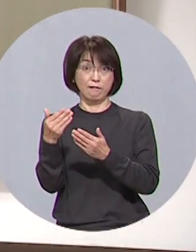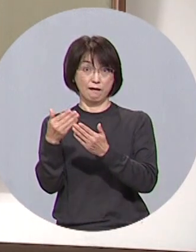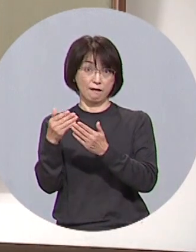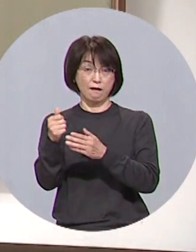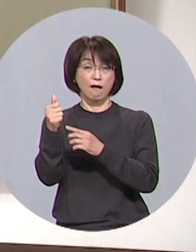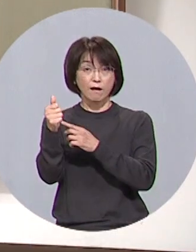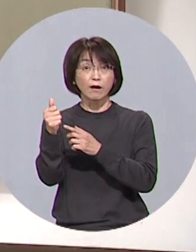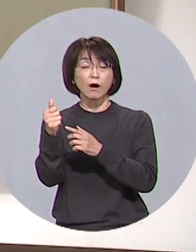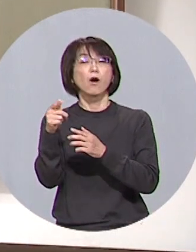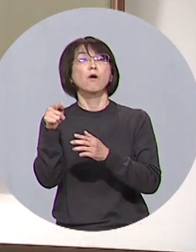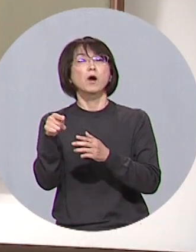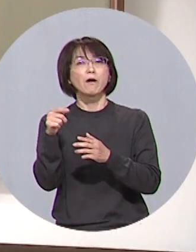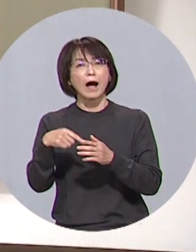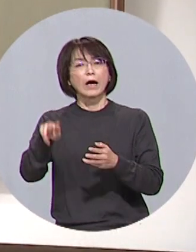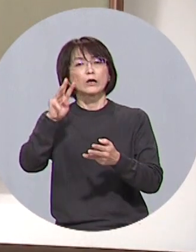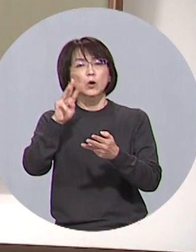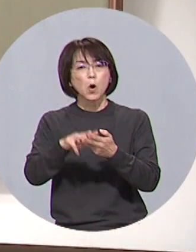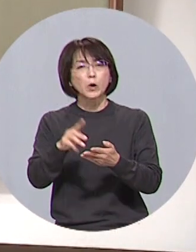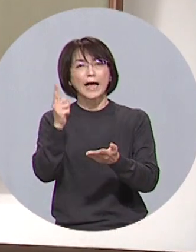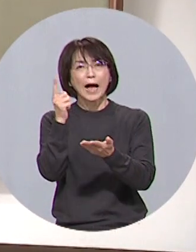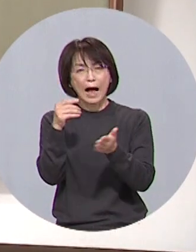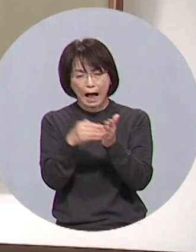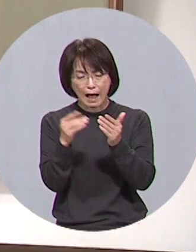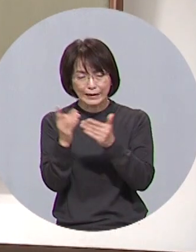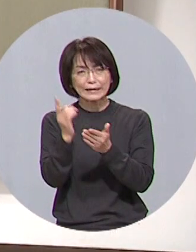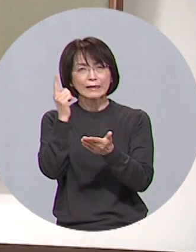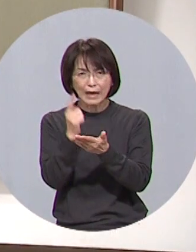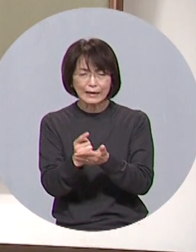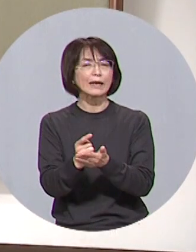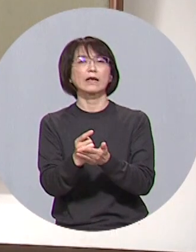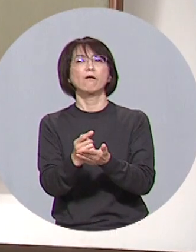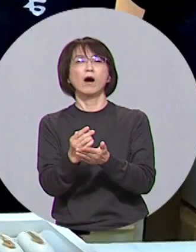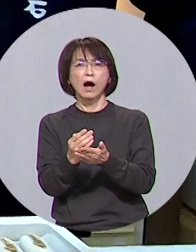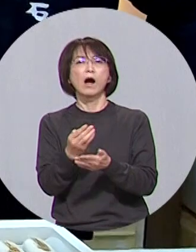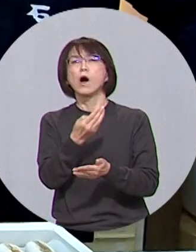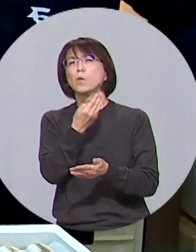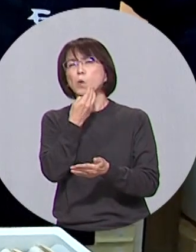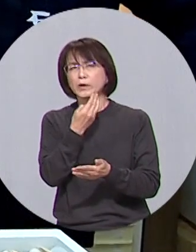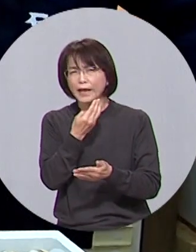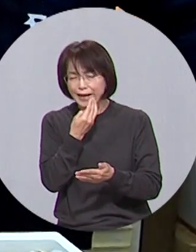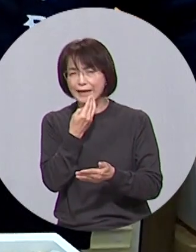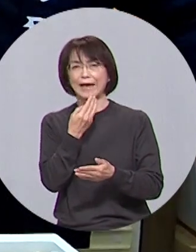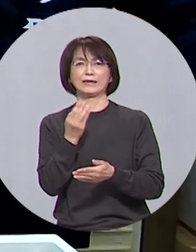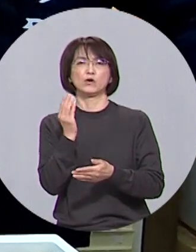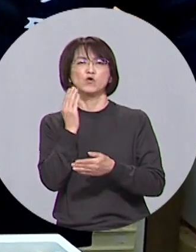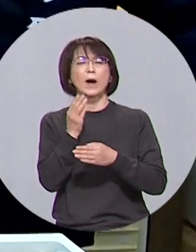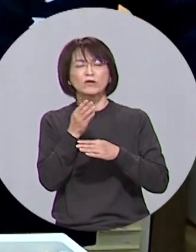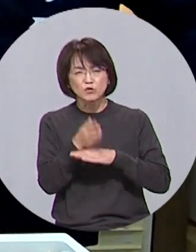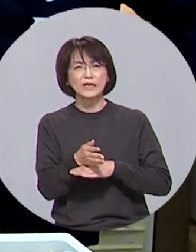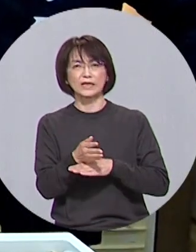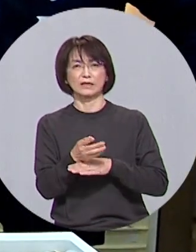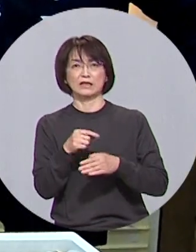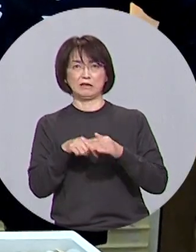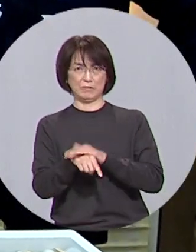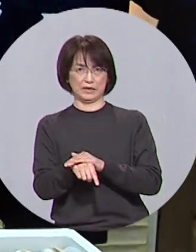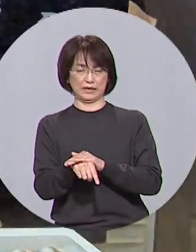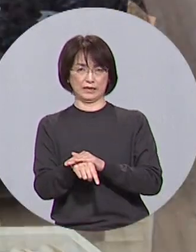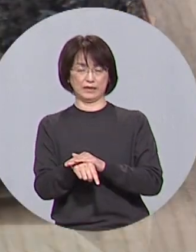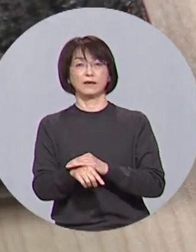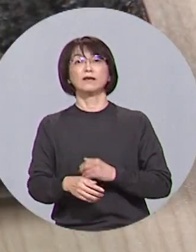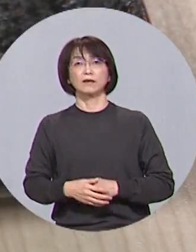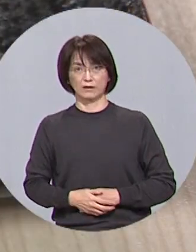名物にしておくにはうますぎるとおっしゃったそうなんですね。 あ、そっちの意味なの。 餃子だけじゃもったいないっていう。 そう